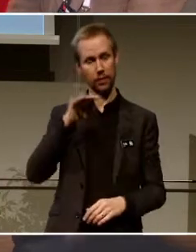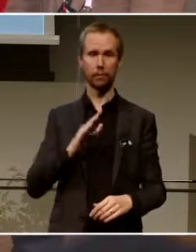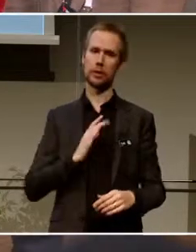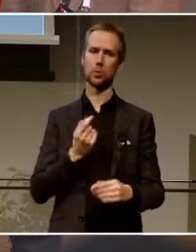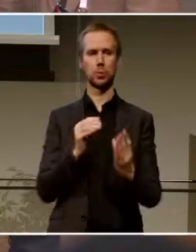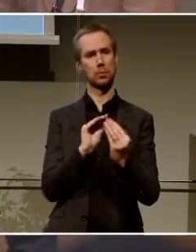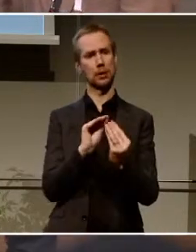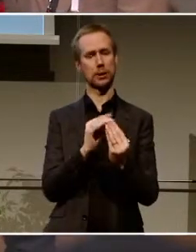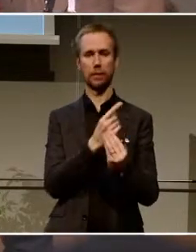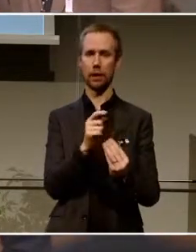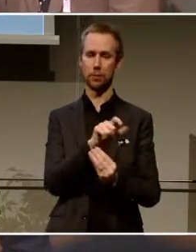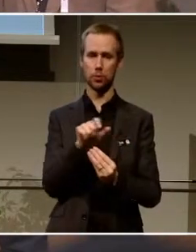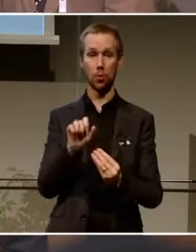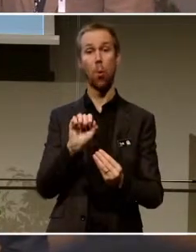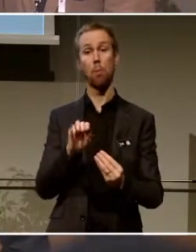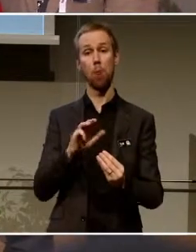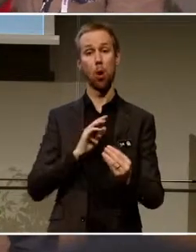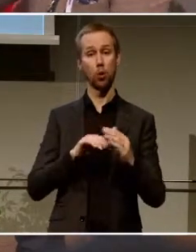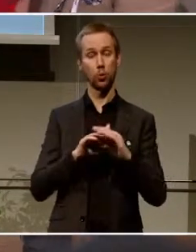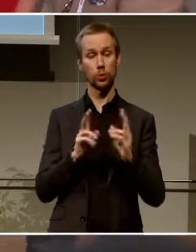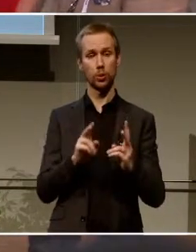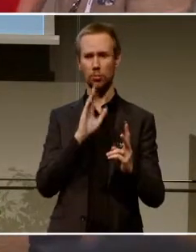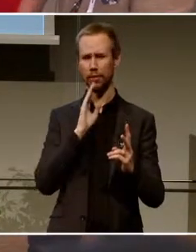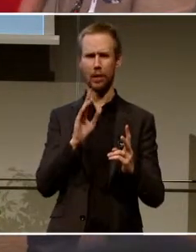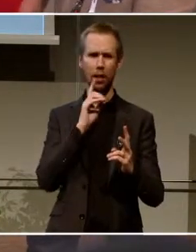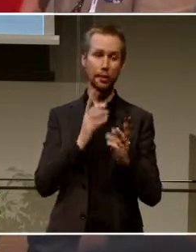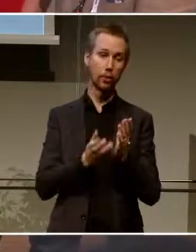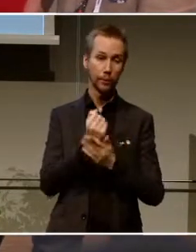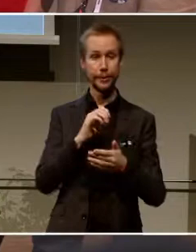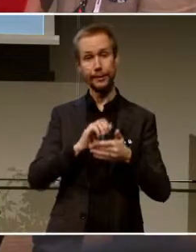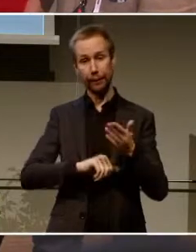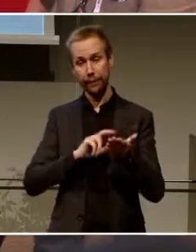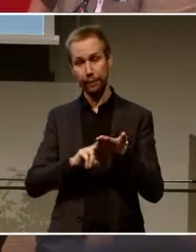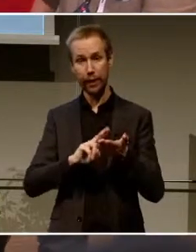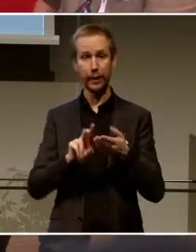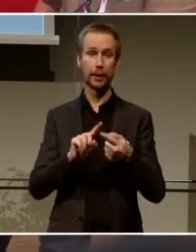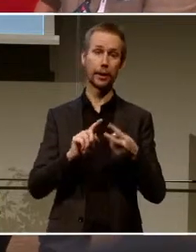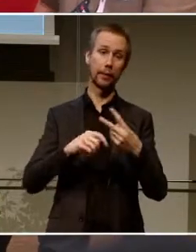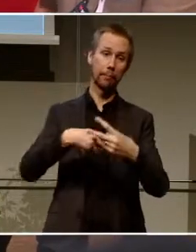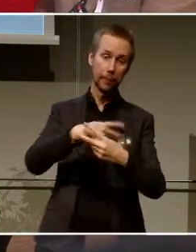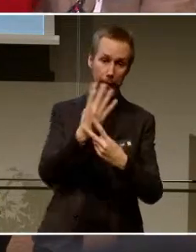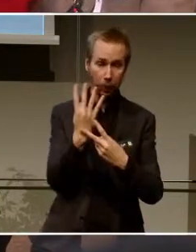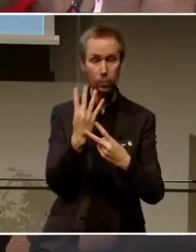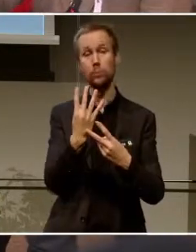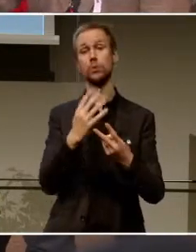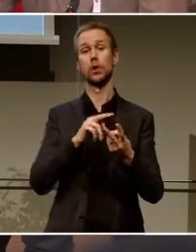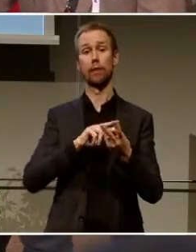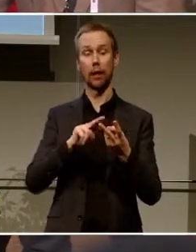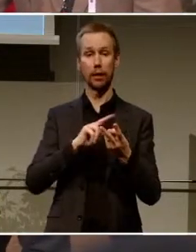person. Mm. Och man kan ha den utgångspunkten. Man behöver inte alltid prata om Skatteverket. Och Migrationsverket. Man kan ju utgå